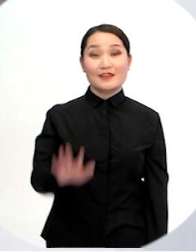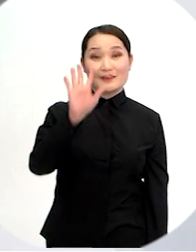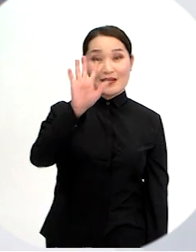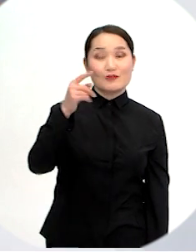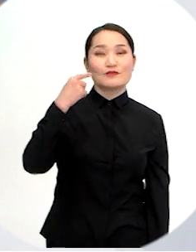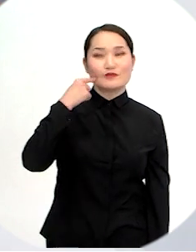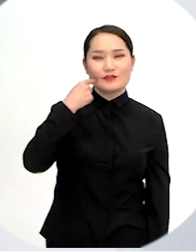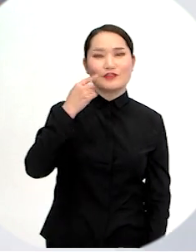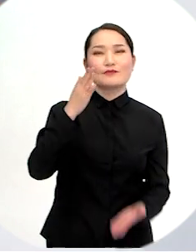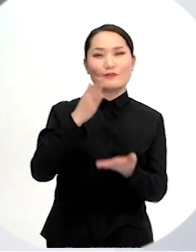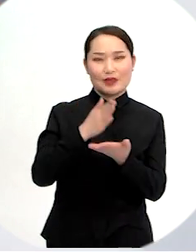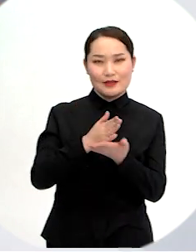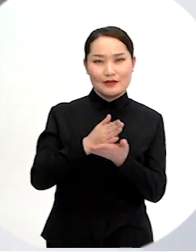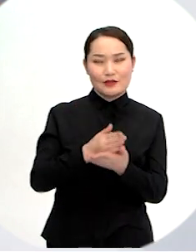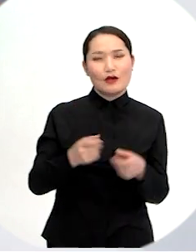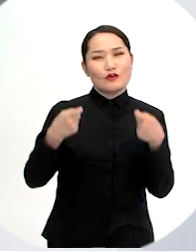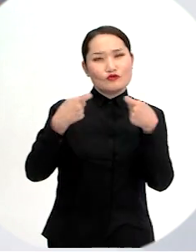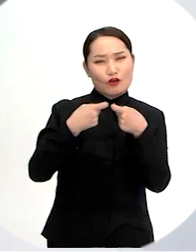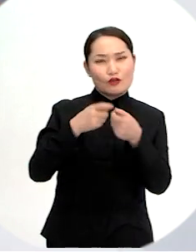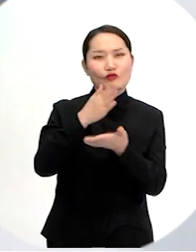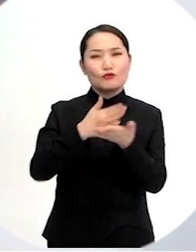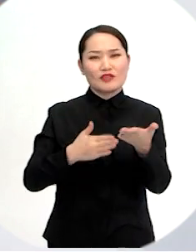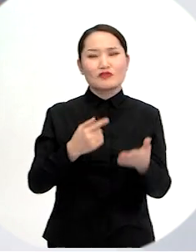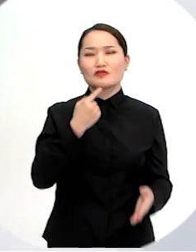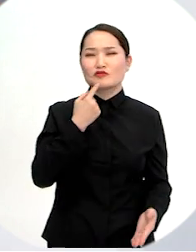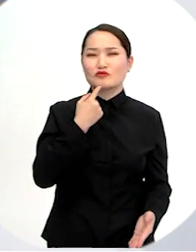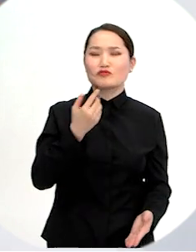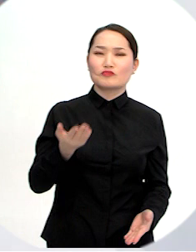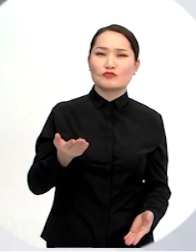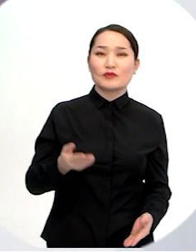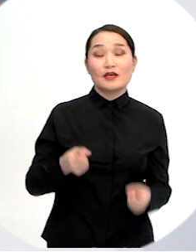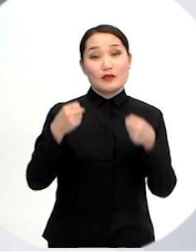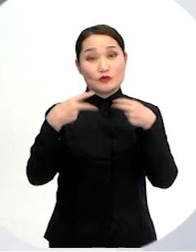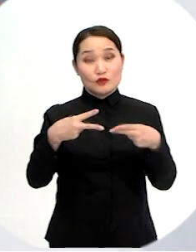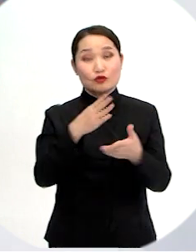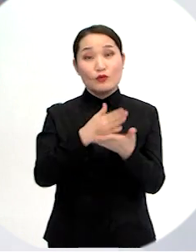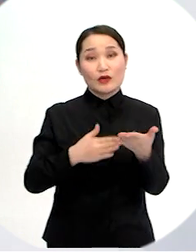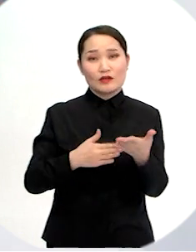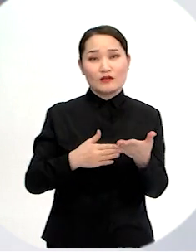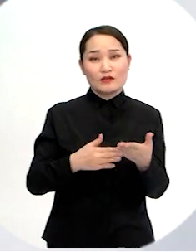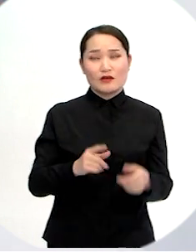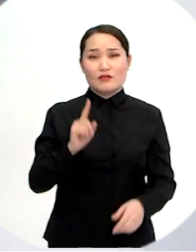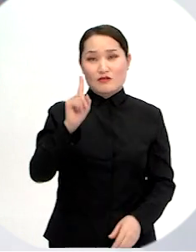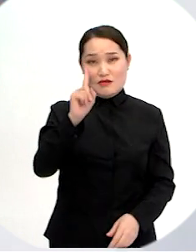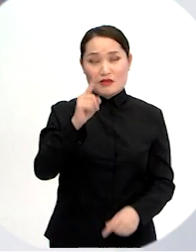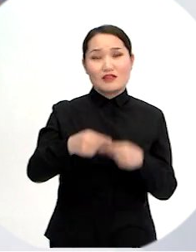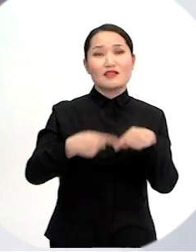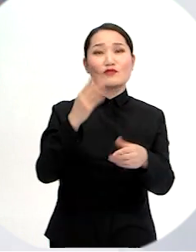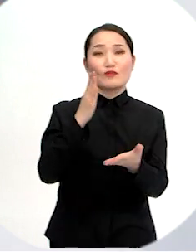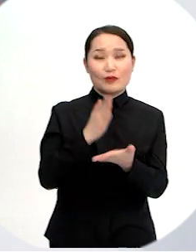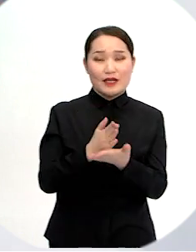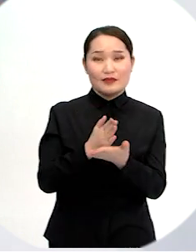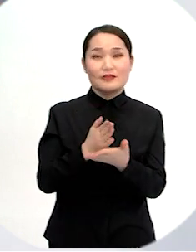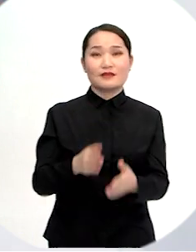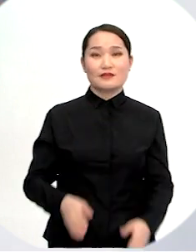Таван чихрийг харин тааруулж хуваахад хэцүү юм. Тэнцүү хуваах гэхээр тэнд нэг үлдээд